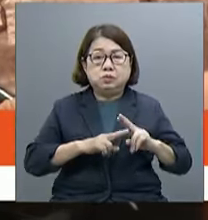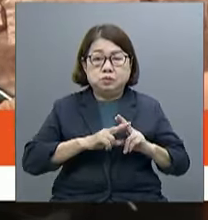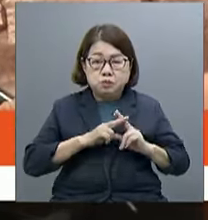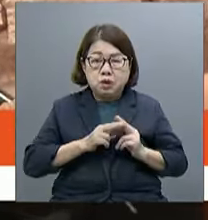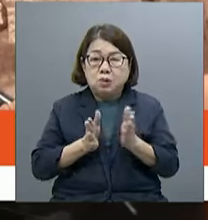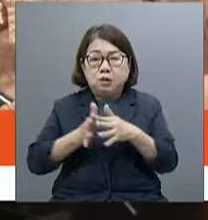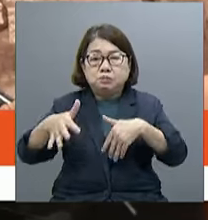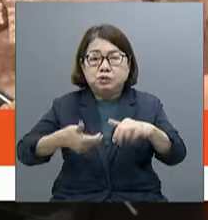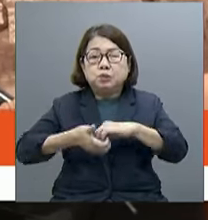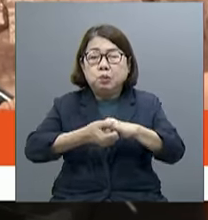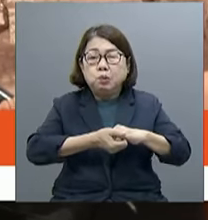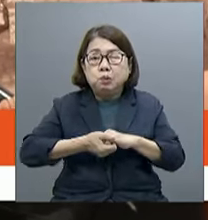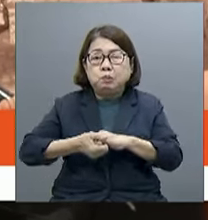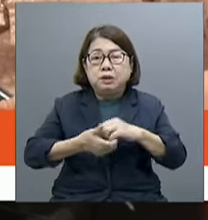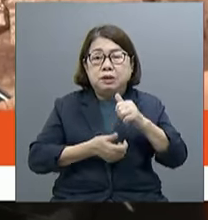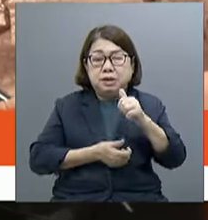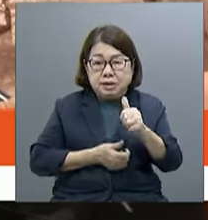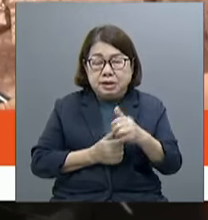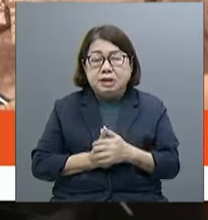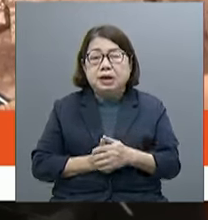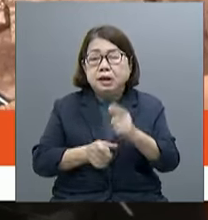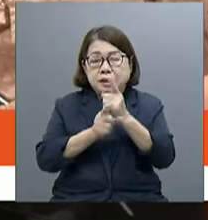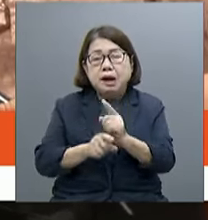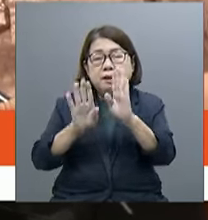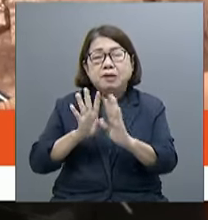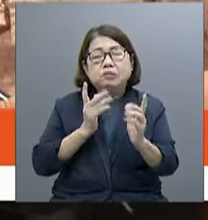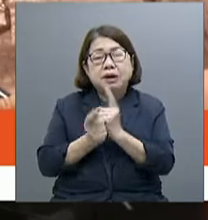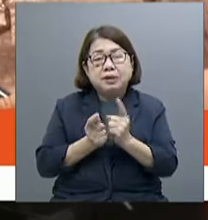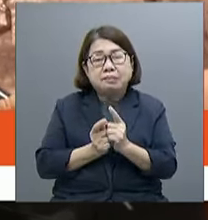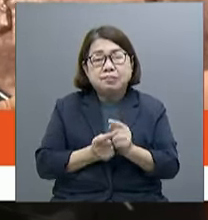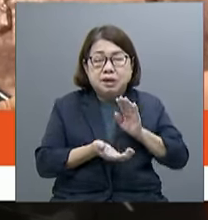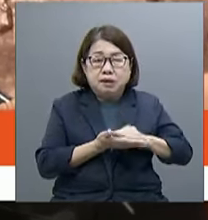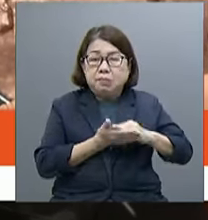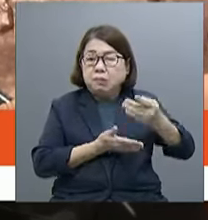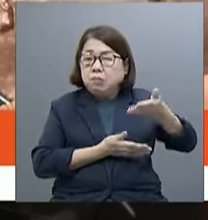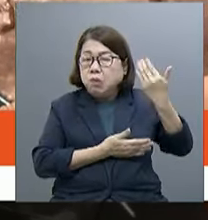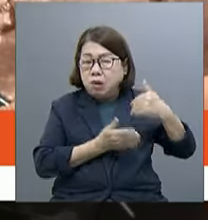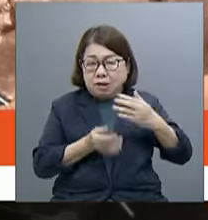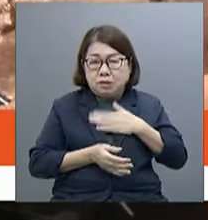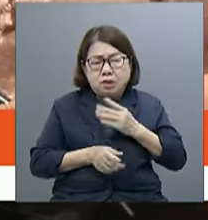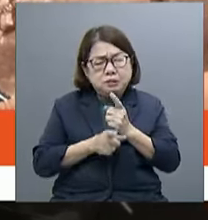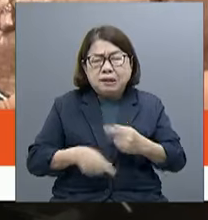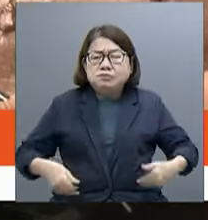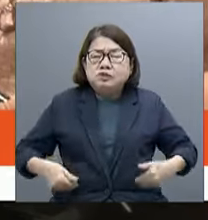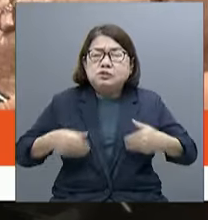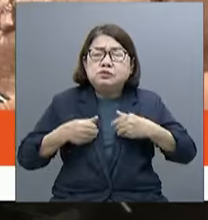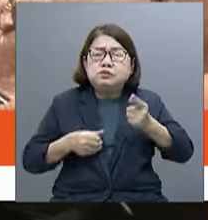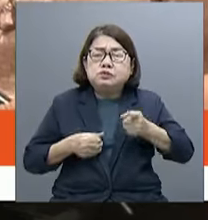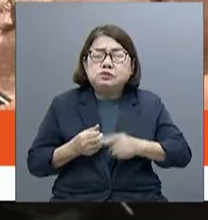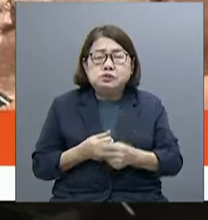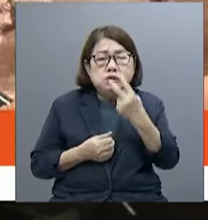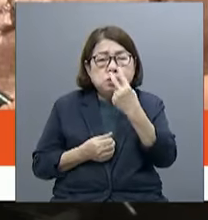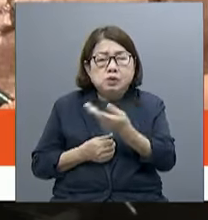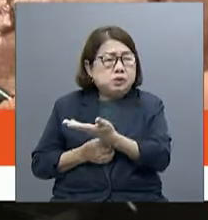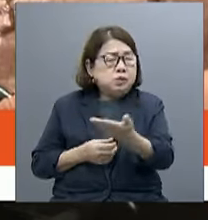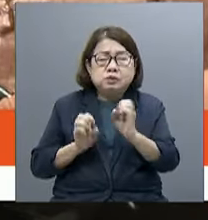ชาชนที่มีวัฒนธรรมมันเป็นประวัติศาสตร์อยู่แล้วเป็นวิถีชีวิตอยู่แล้วก็จะเล่าเรื่องได้ถู